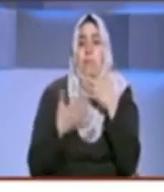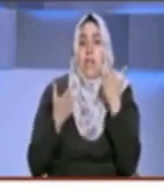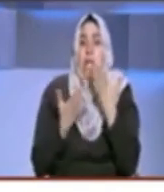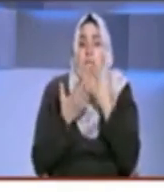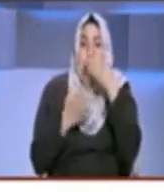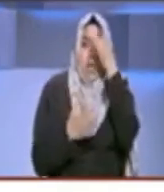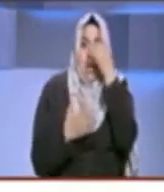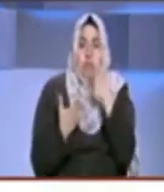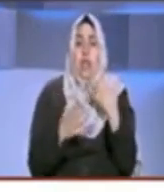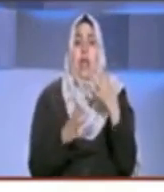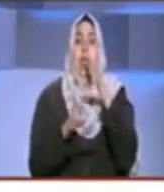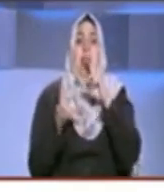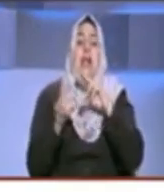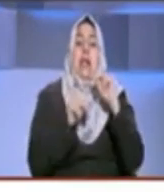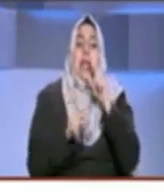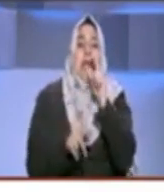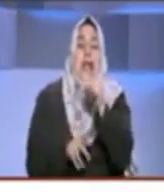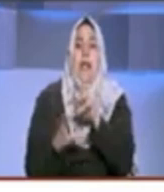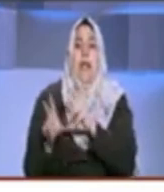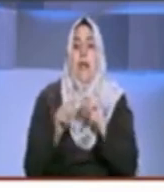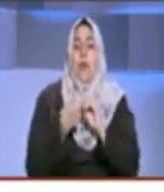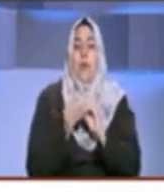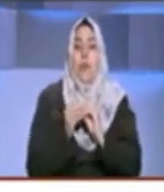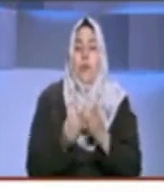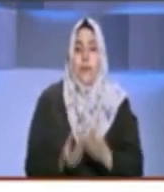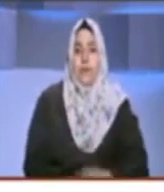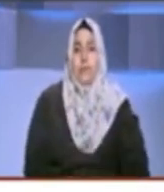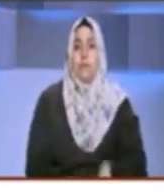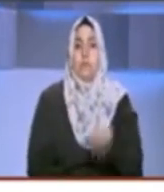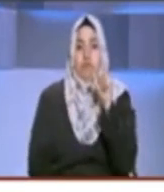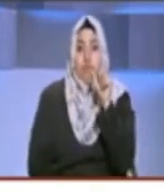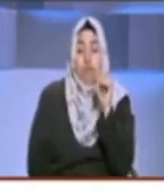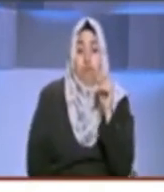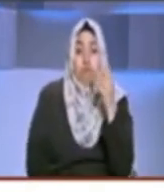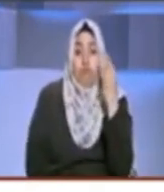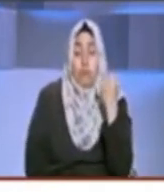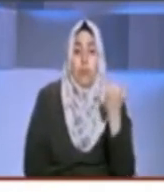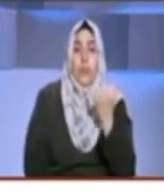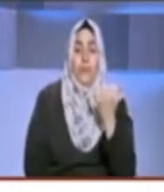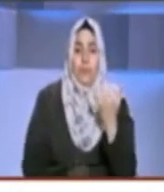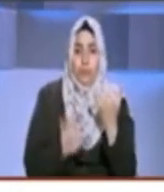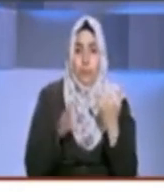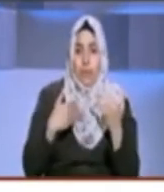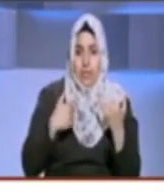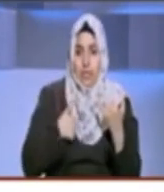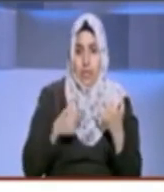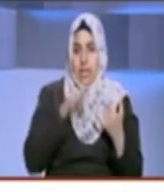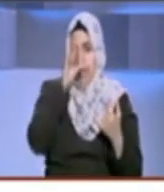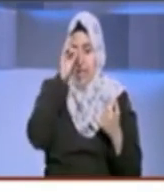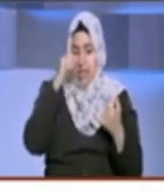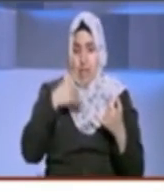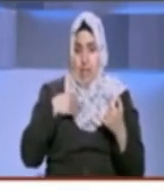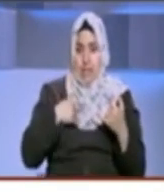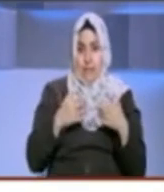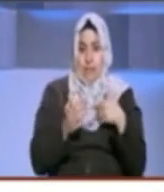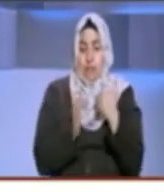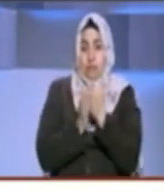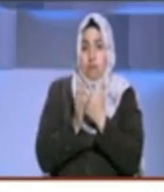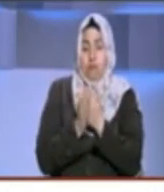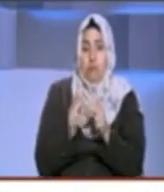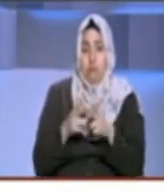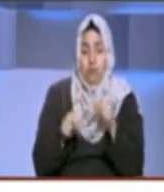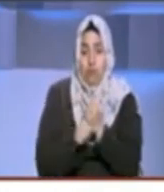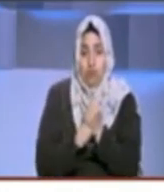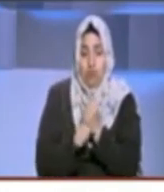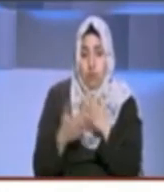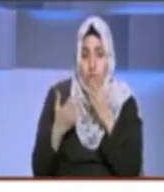اي قول فصل في هذه المساله؟ نقطة كويسة جدا. احنا في الأول كنا نقول إن في حالة عدم وجود فتحة للاقتصاد في ثلاث أنواع من